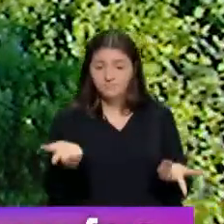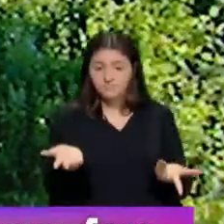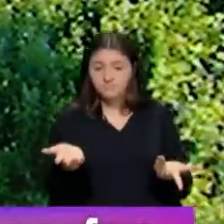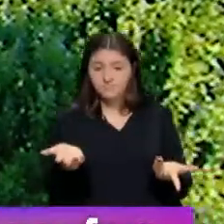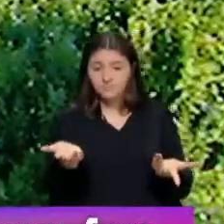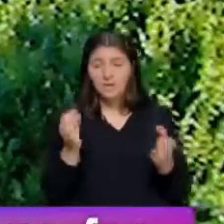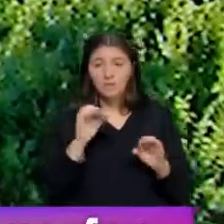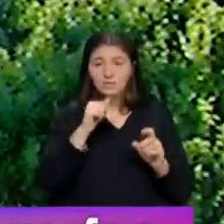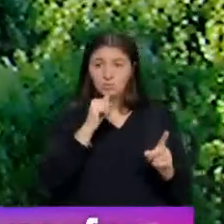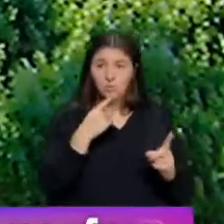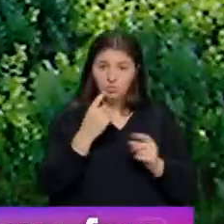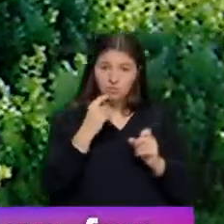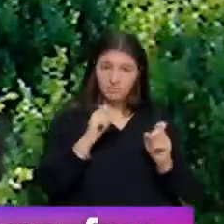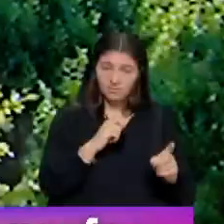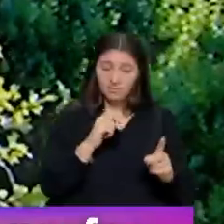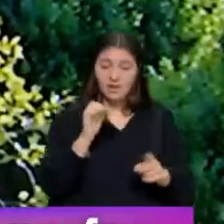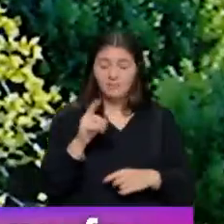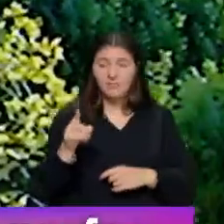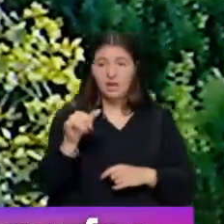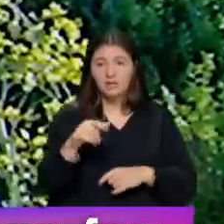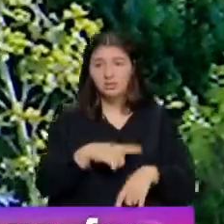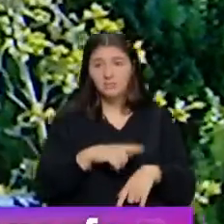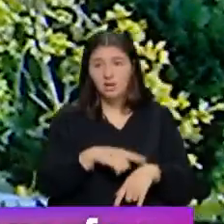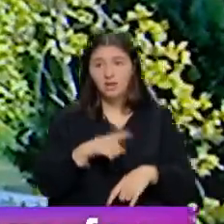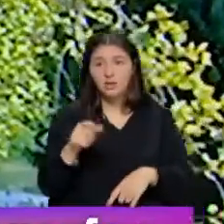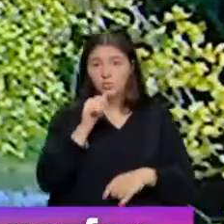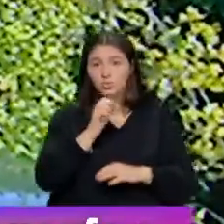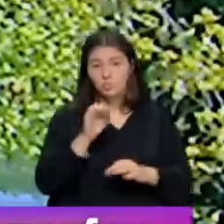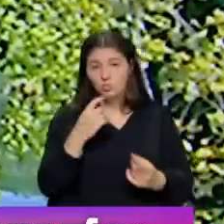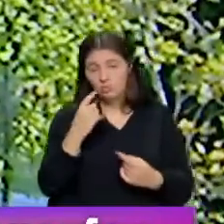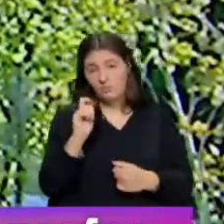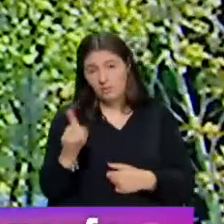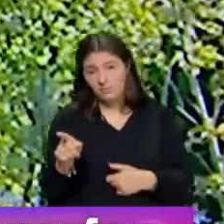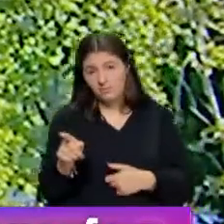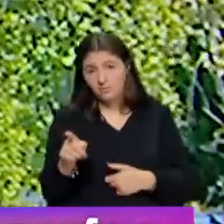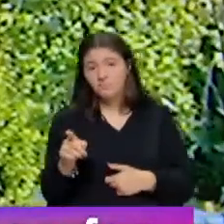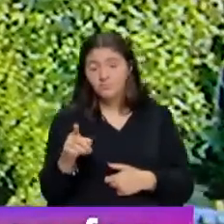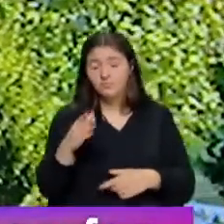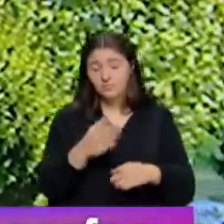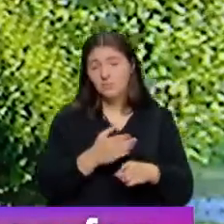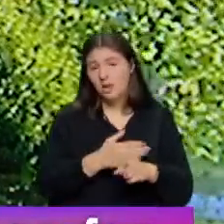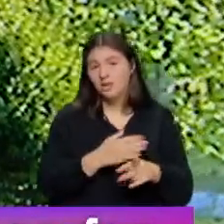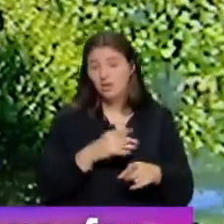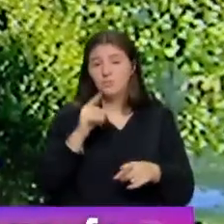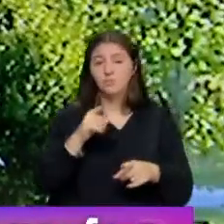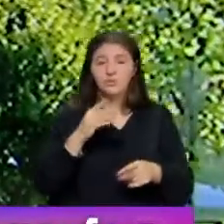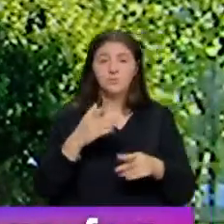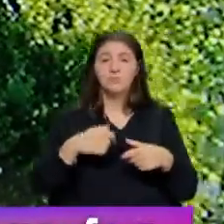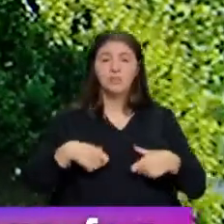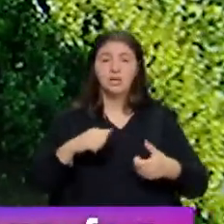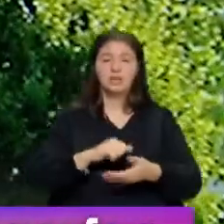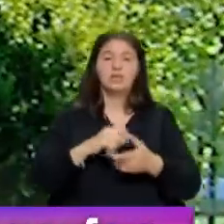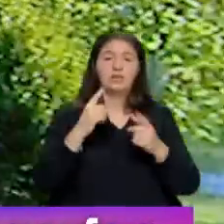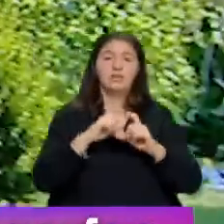hem suyu konuşalım Hem de aynı zamanda kuraklığı konuşalım Memleketimizde bugün Milliyet gazetesinin